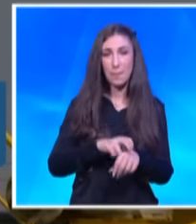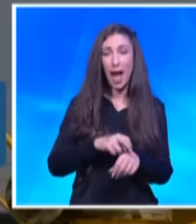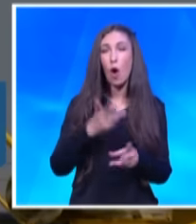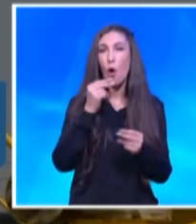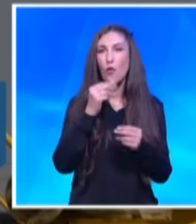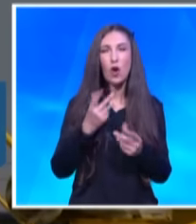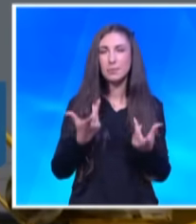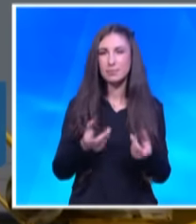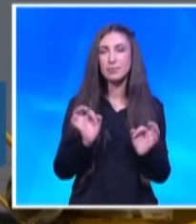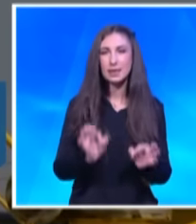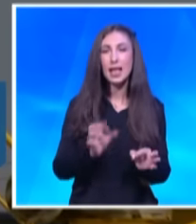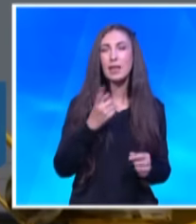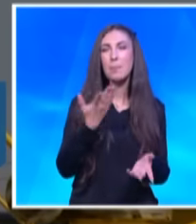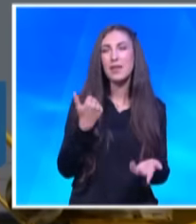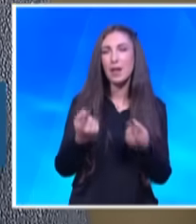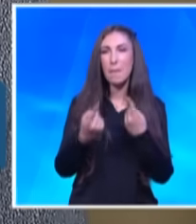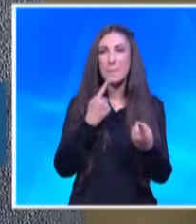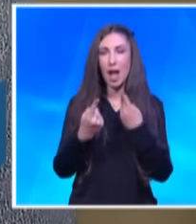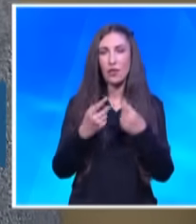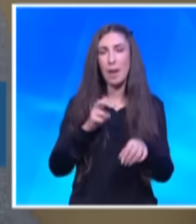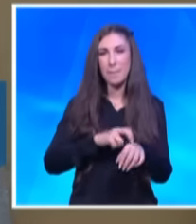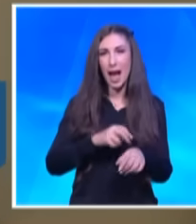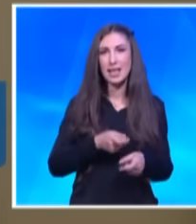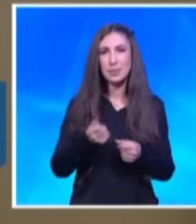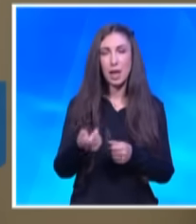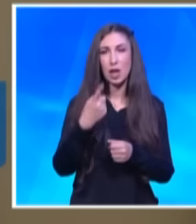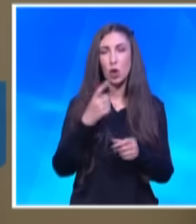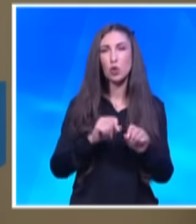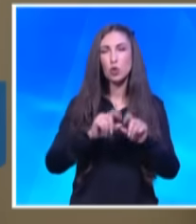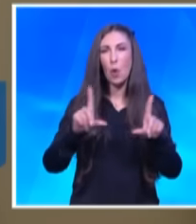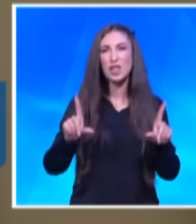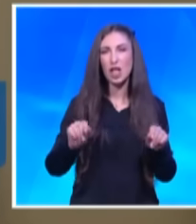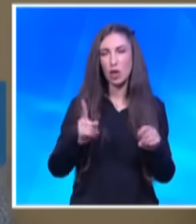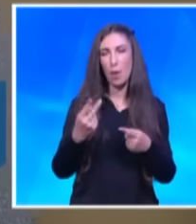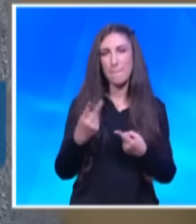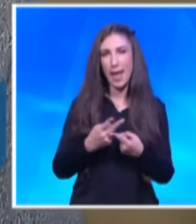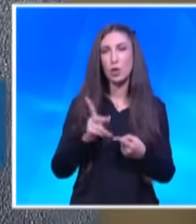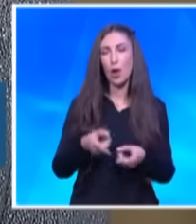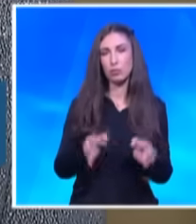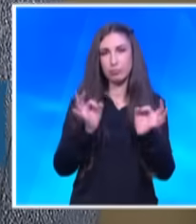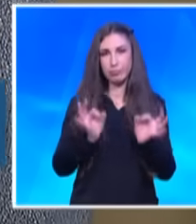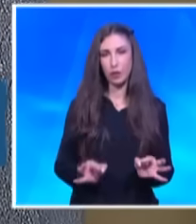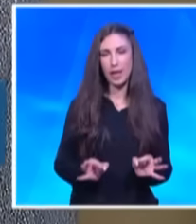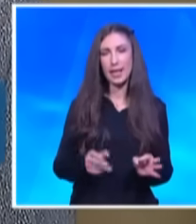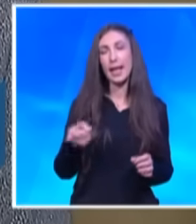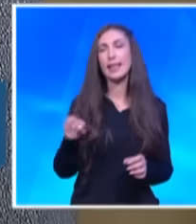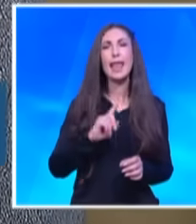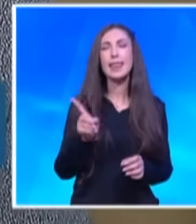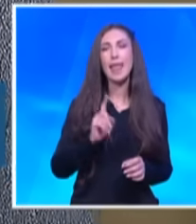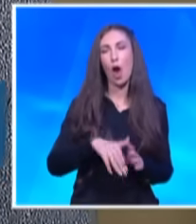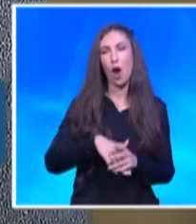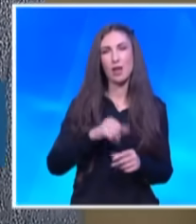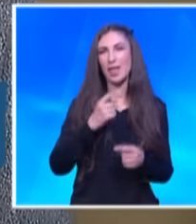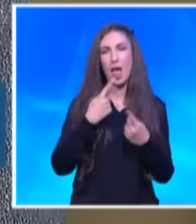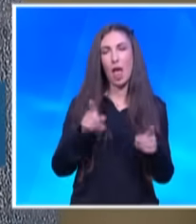за едни такива преговори. Банката изпрати едно съобщение до медиите, в което потвърдиха това нещо. Те не отрекоха,